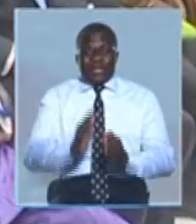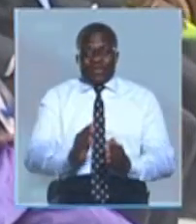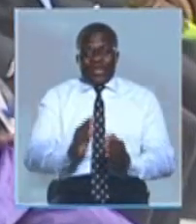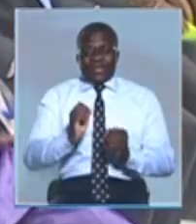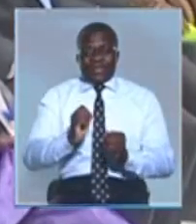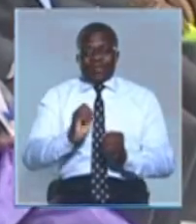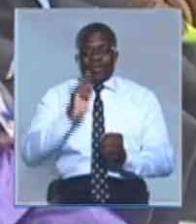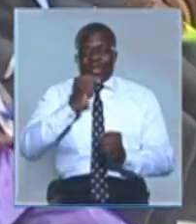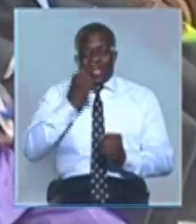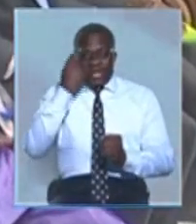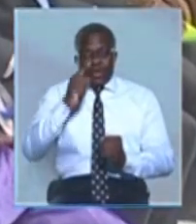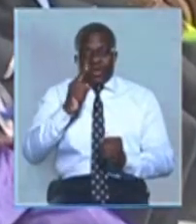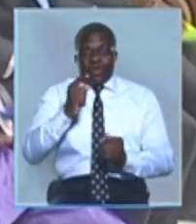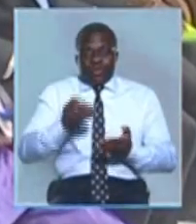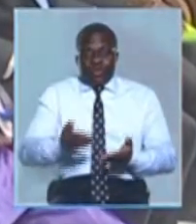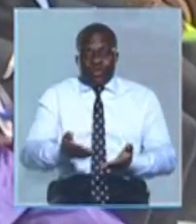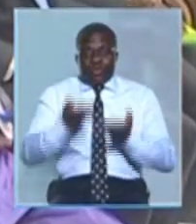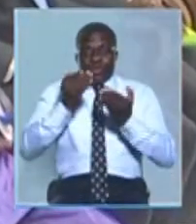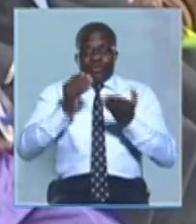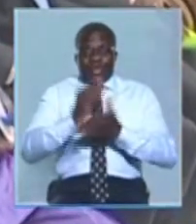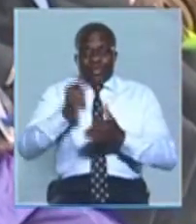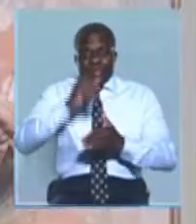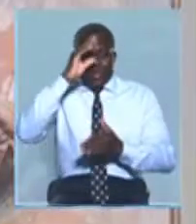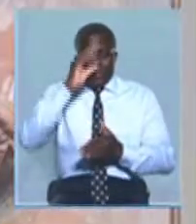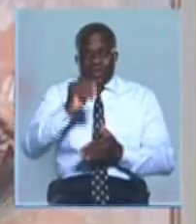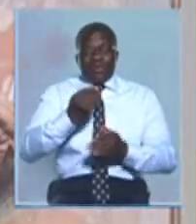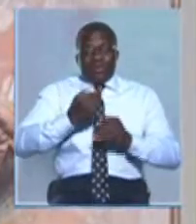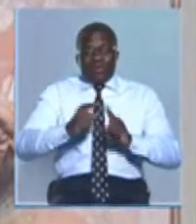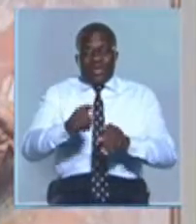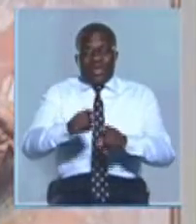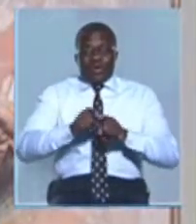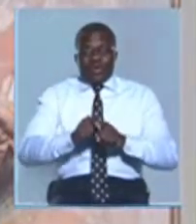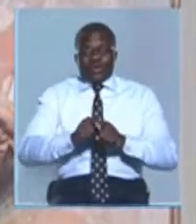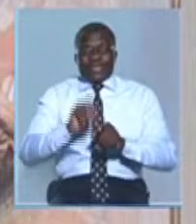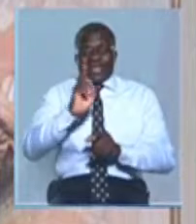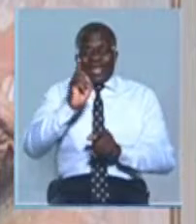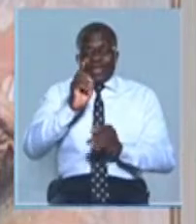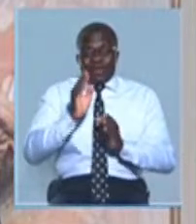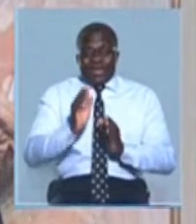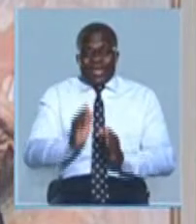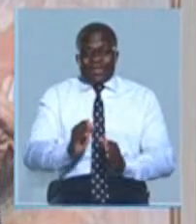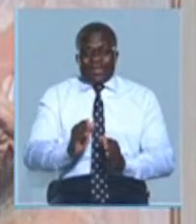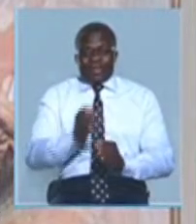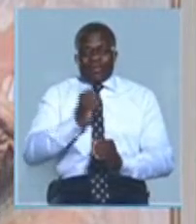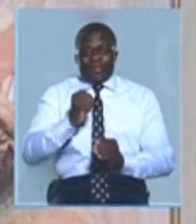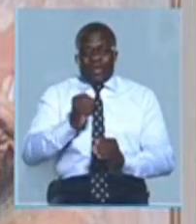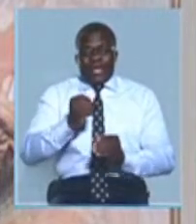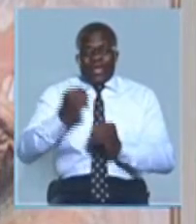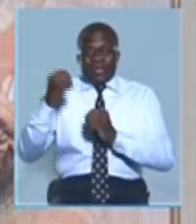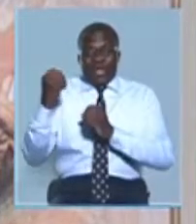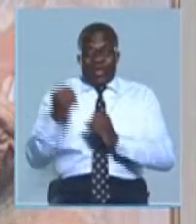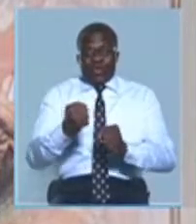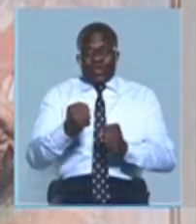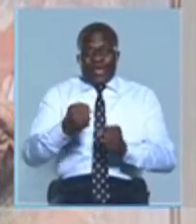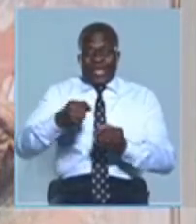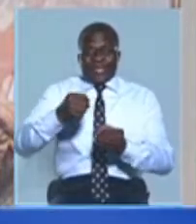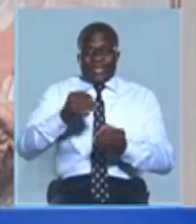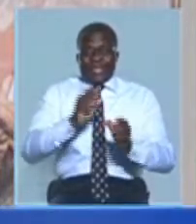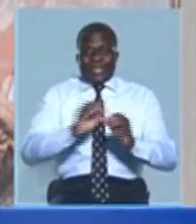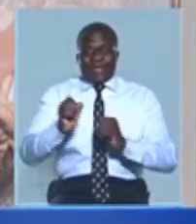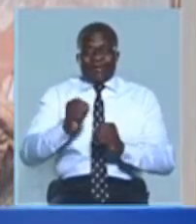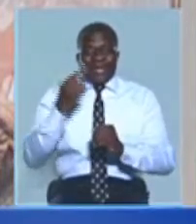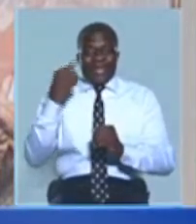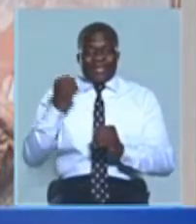particulièrement pour promouvoir les droits de l'homme, mais aussi la démocratie. Et la Cour a joué un rôle clé